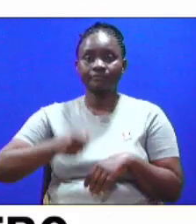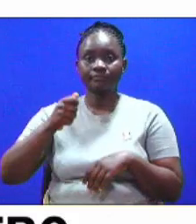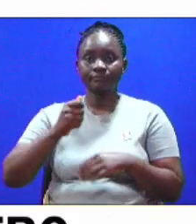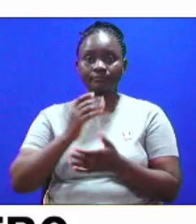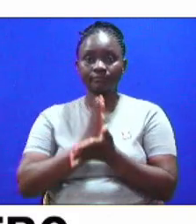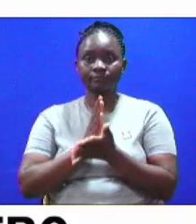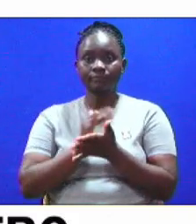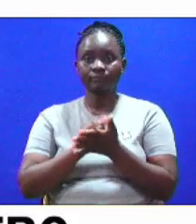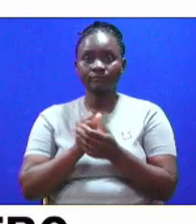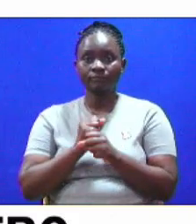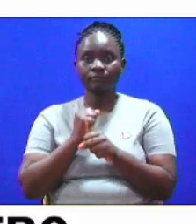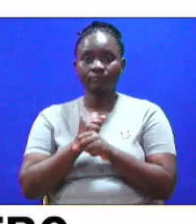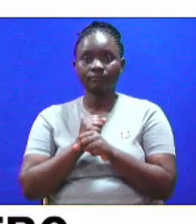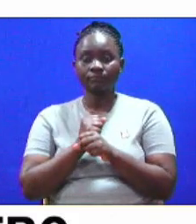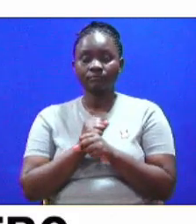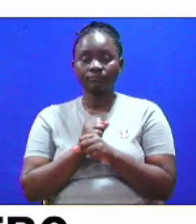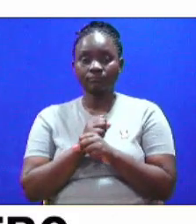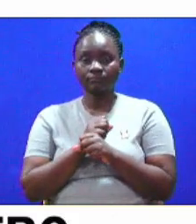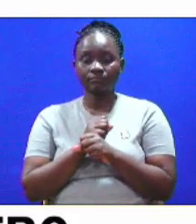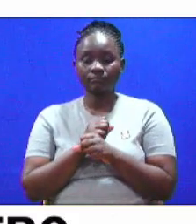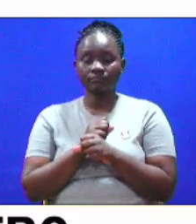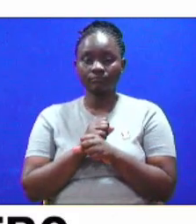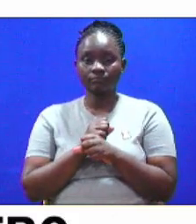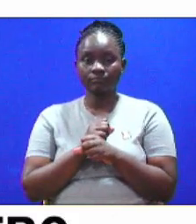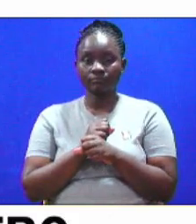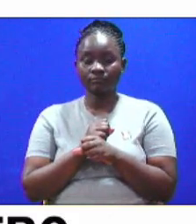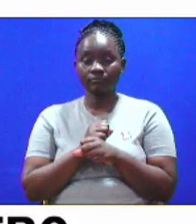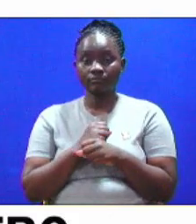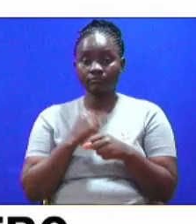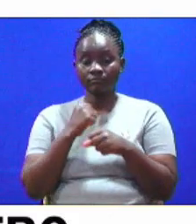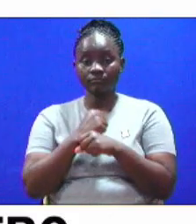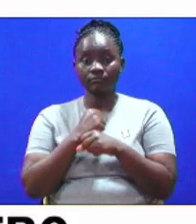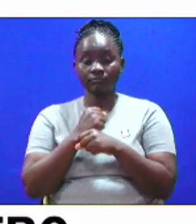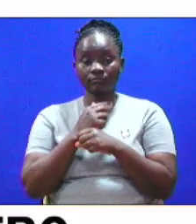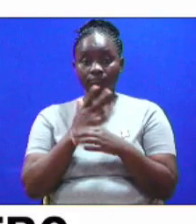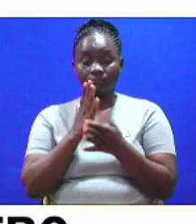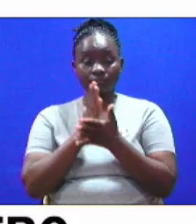chiakoliru procurement na ande chiakoliru tendering ana akisha nga chiakoliru tute.